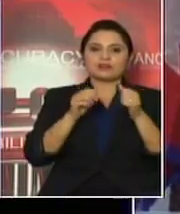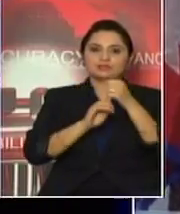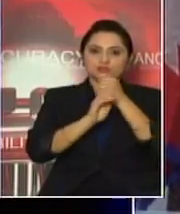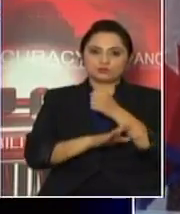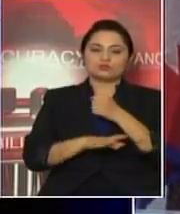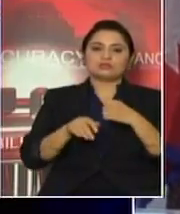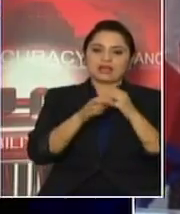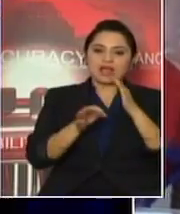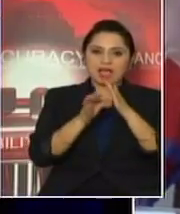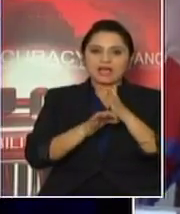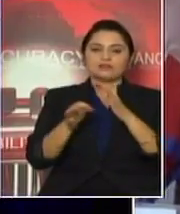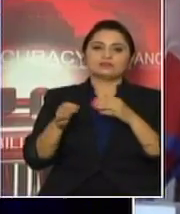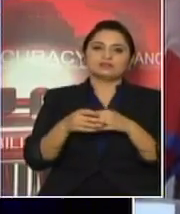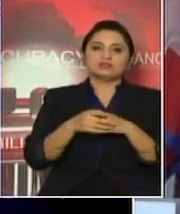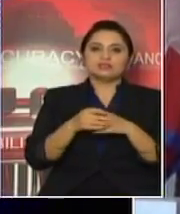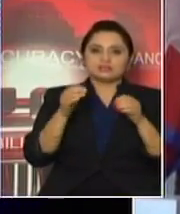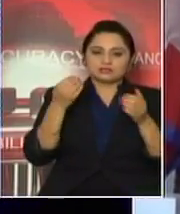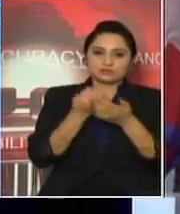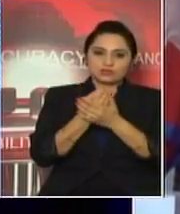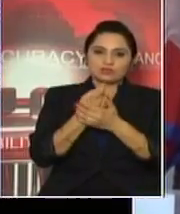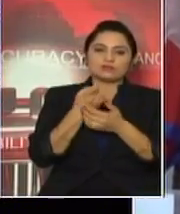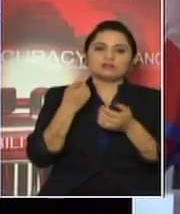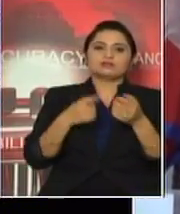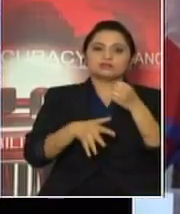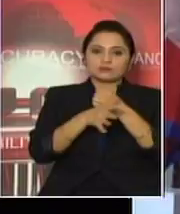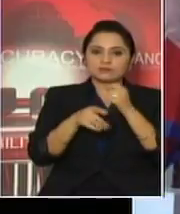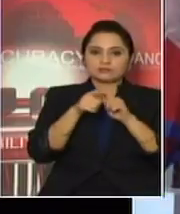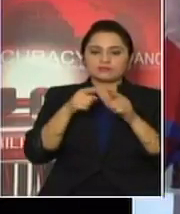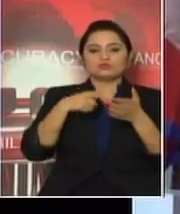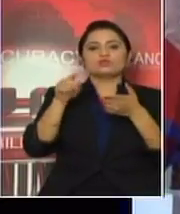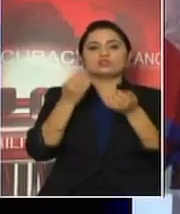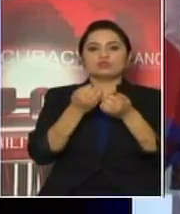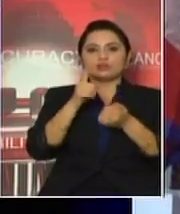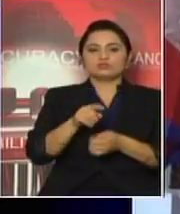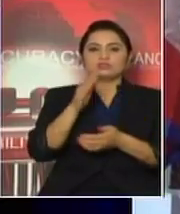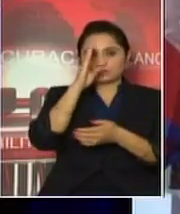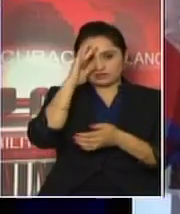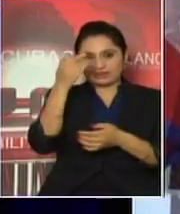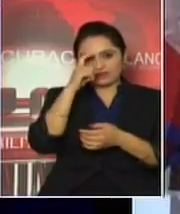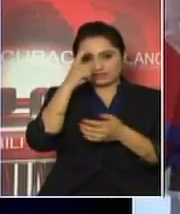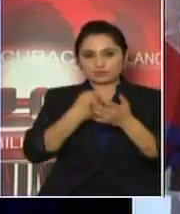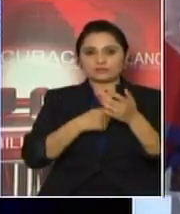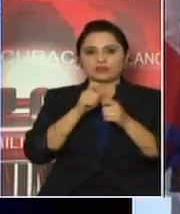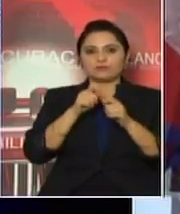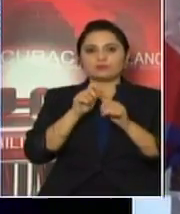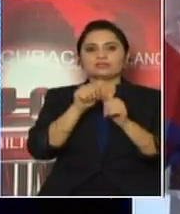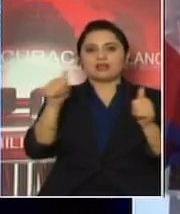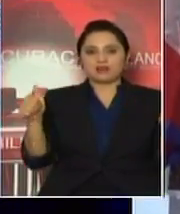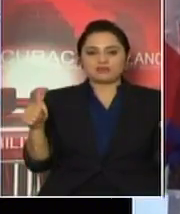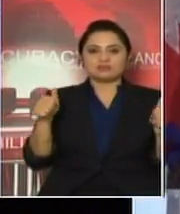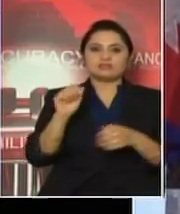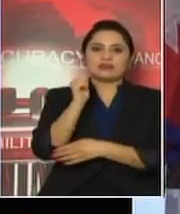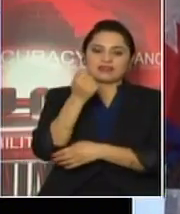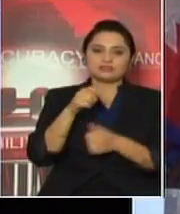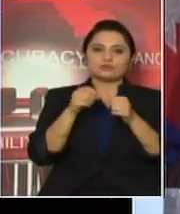वित्त आयोगको दरबन्दी संगठन संरचना पनि स्वीकृत गरेको छ। सरकारले संवैधानिक व्यवस्था अनुसार राष्ट्रिय प्राकृतिक